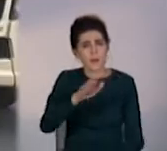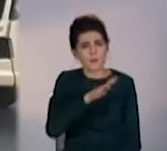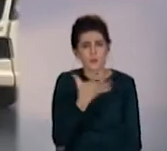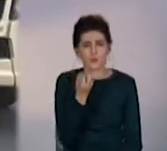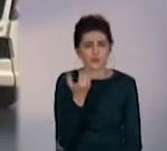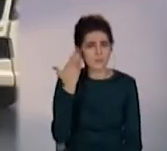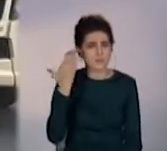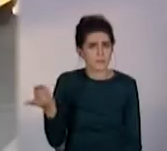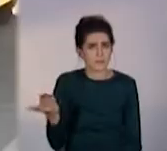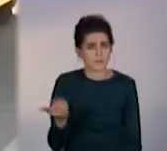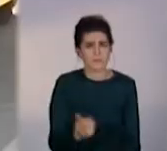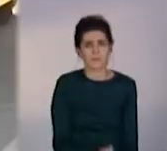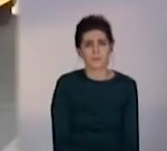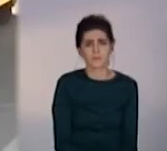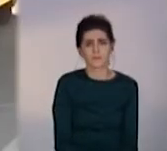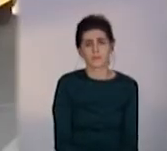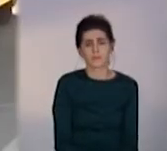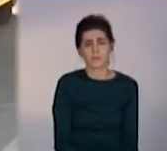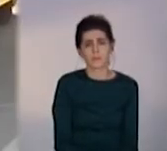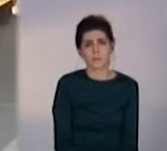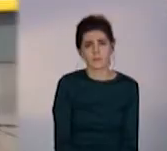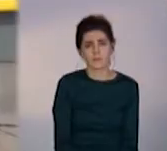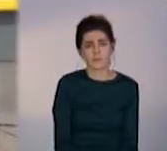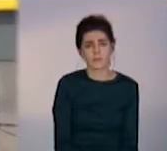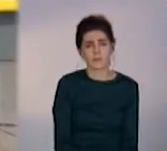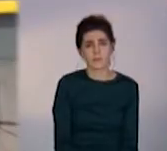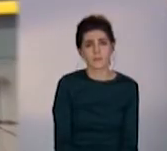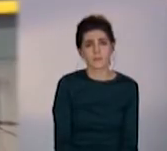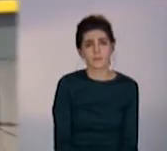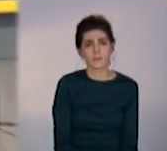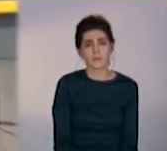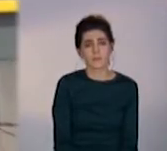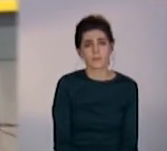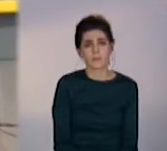поки що невідомо. Валерія Семічихіна, Артем Крабицький, телеканал «Донбас».